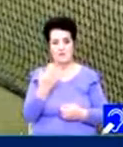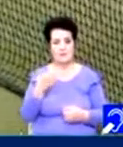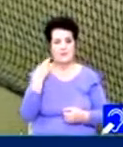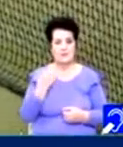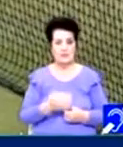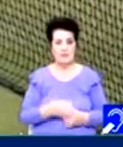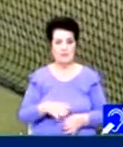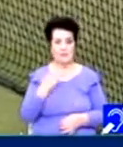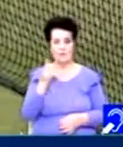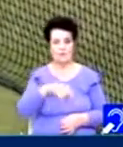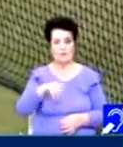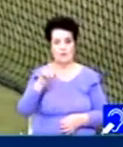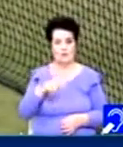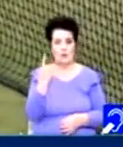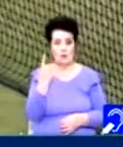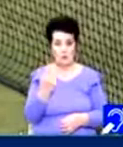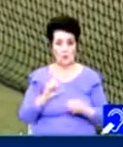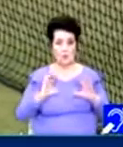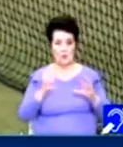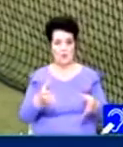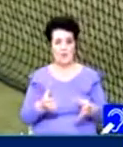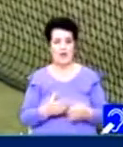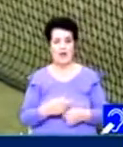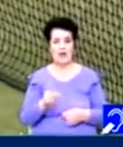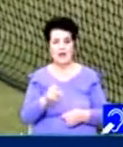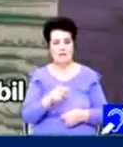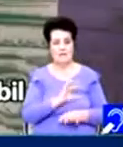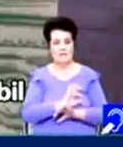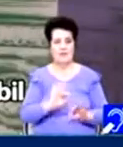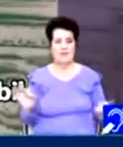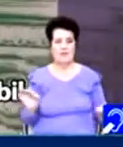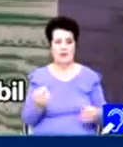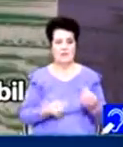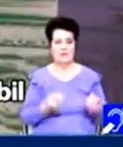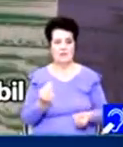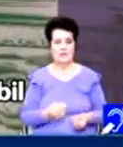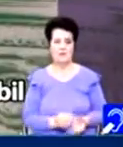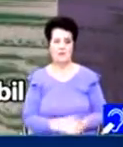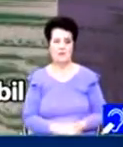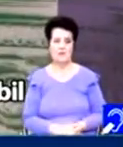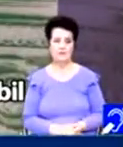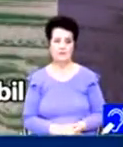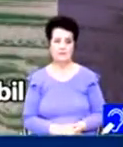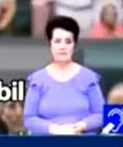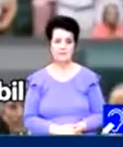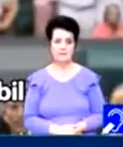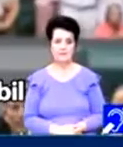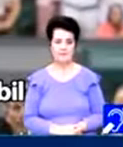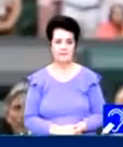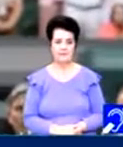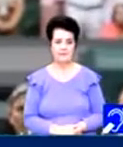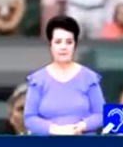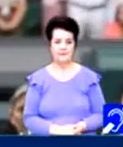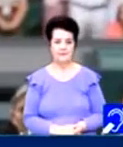ani. Fostul numărul 1 mondial a recunoscut că Simona a jucat aproape perfect. And the only thing I can say is today I think my opponent just played